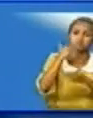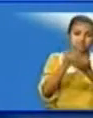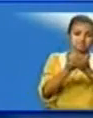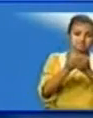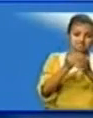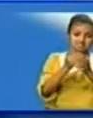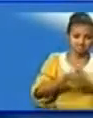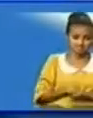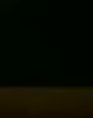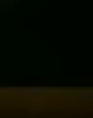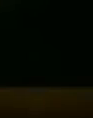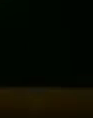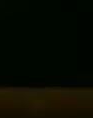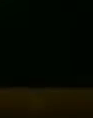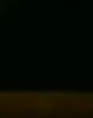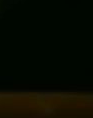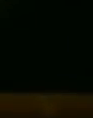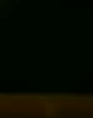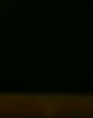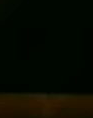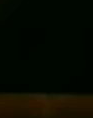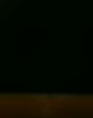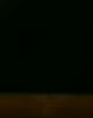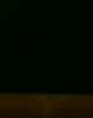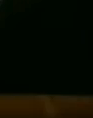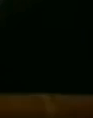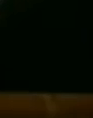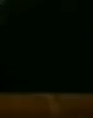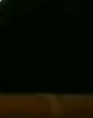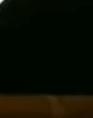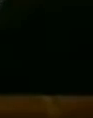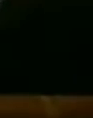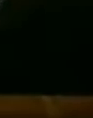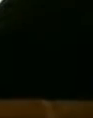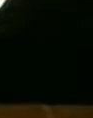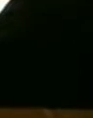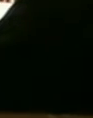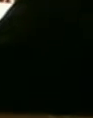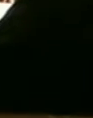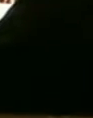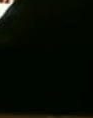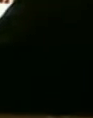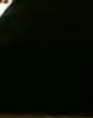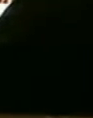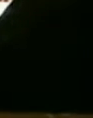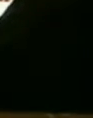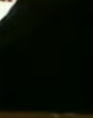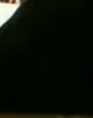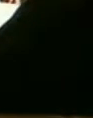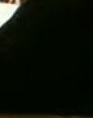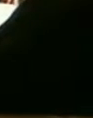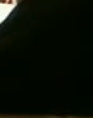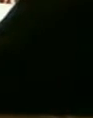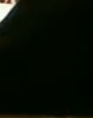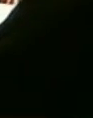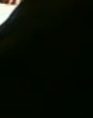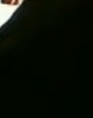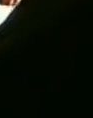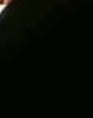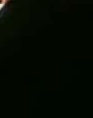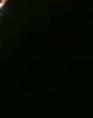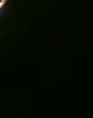ዴፍ ቢሆን የሚሰማም ሰው ማለት ነው እና በምልክት ቋንቋ ነው የማወራ ደስተኛ ነኝ ያን ምልክት በመቻሌ ማለት